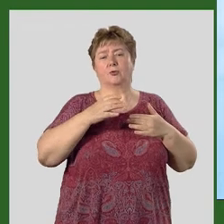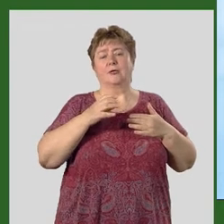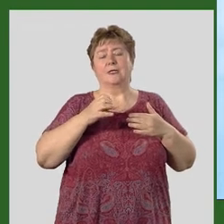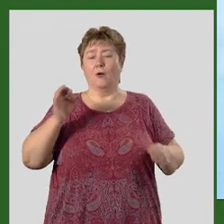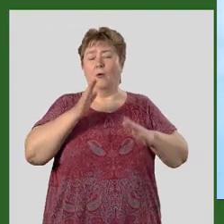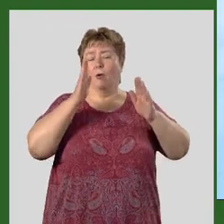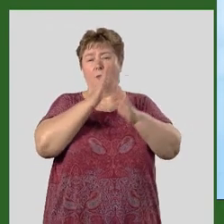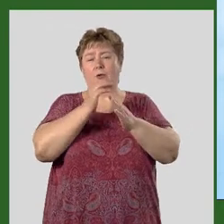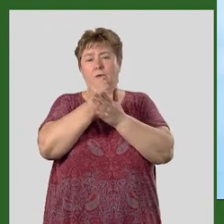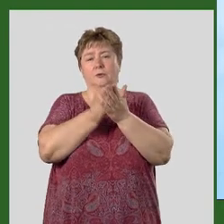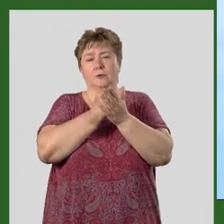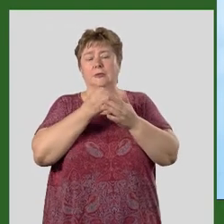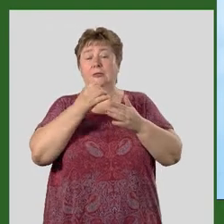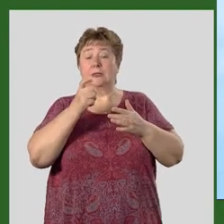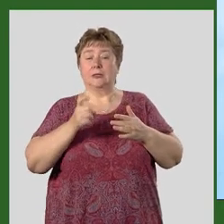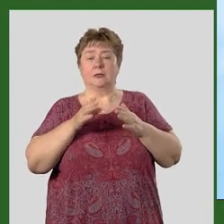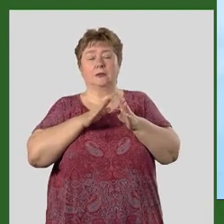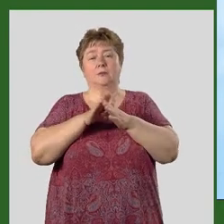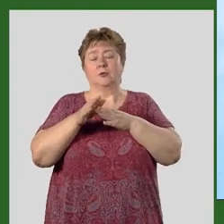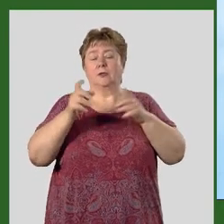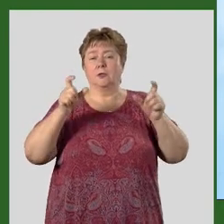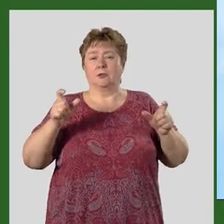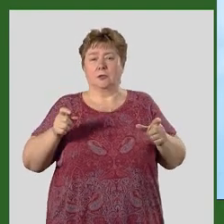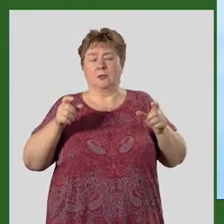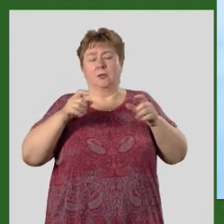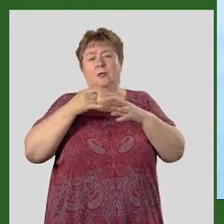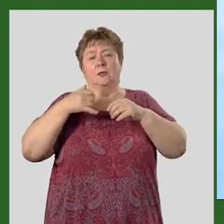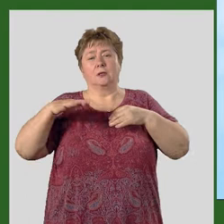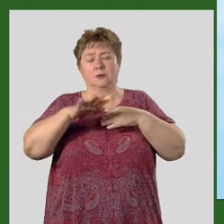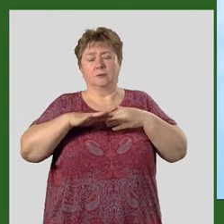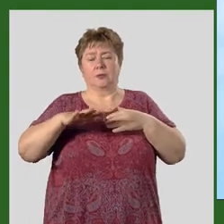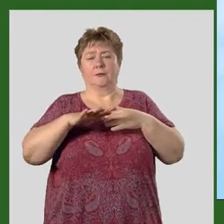о природных ресурсах и их использовании населением Земли,